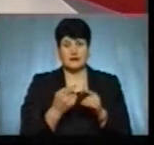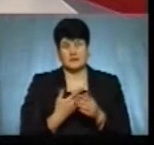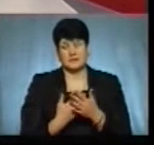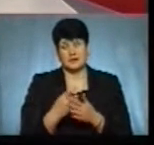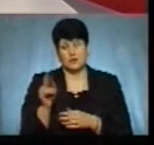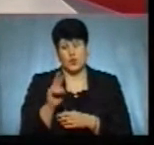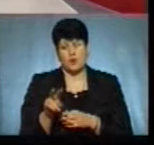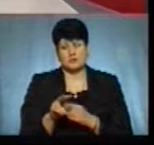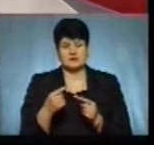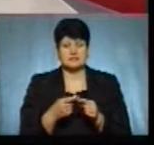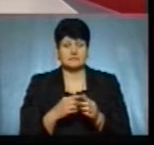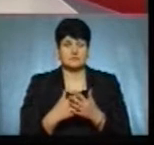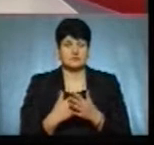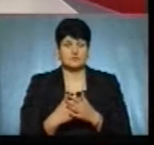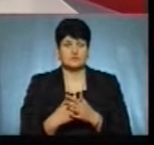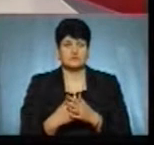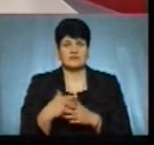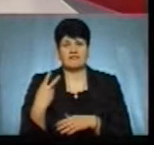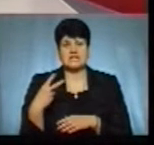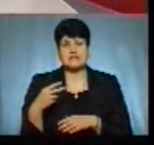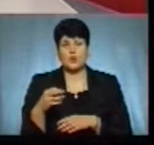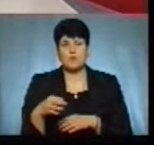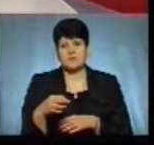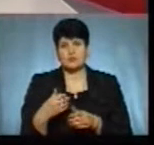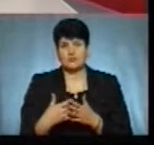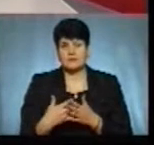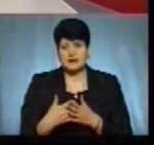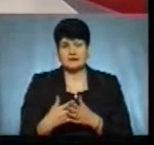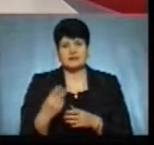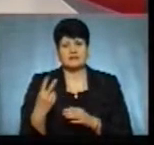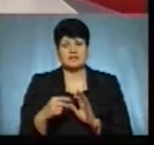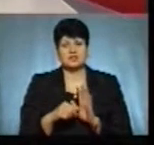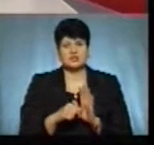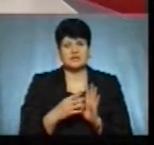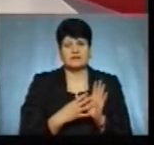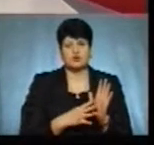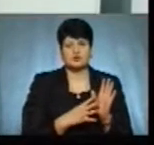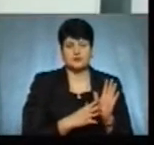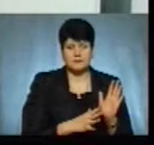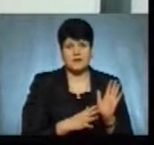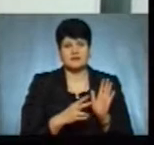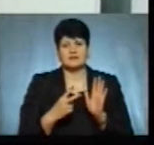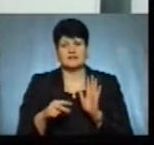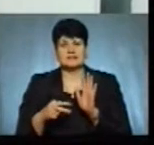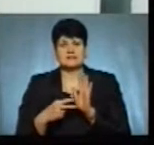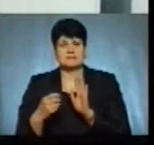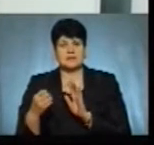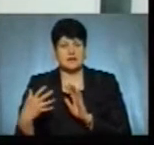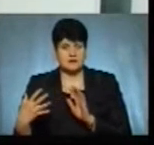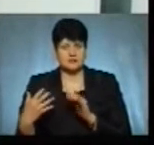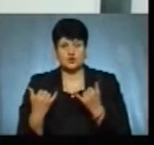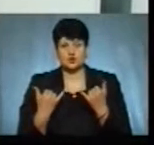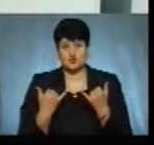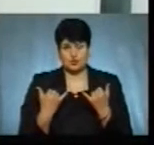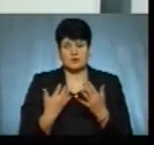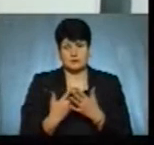то в середньому банки це мають 20 копійок, ну, наприклад, якщо там 26,95, 27,15. Наскільки знаю, деякі банки сьогодні